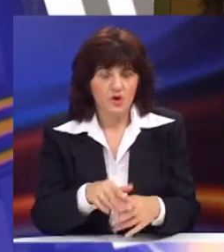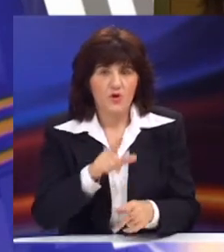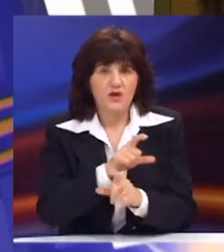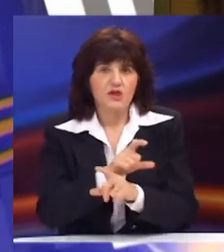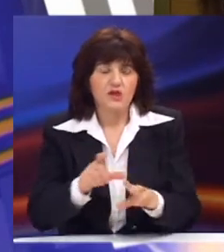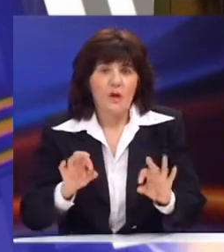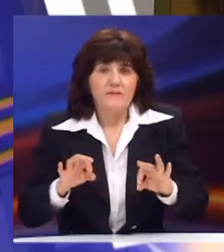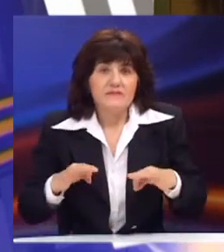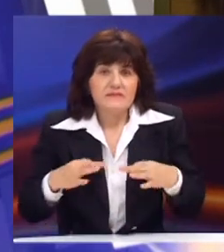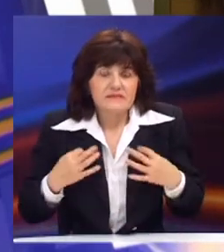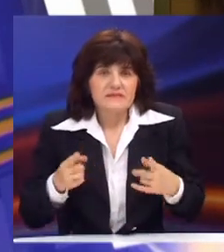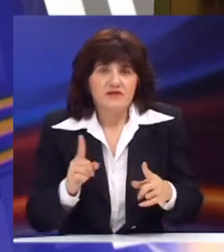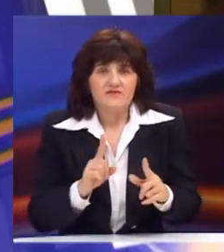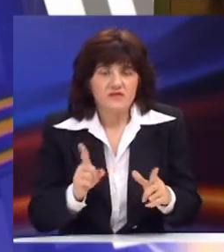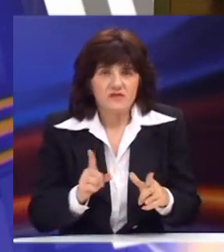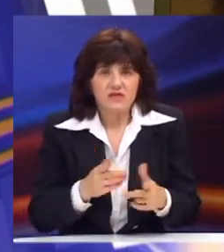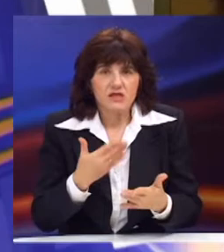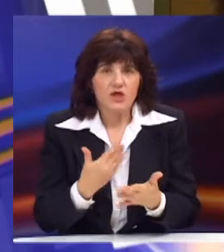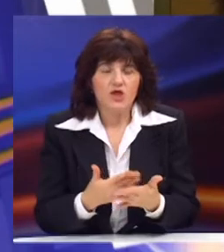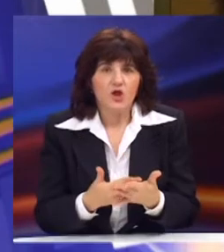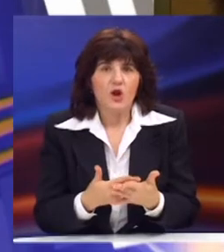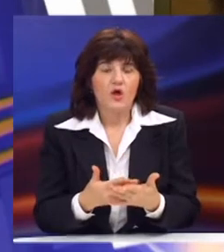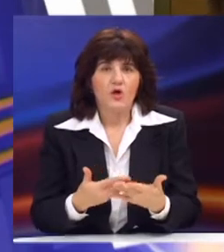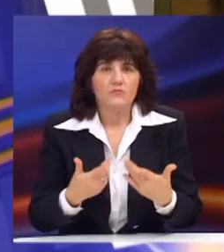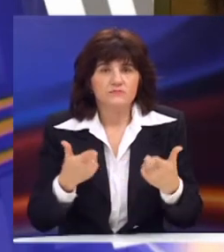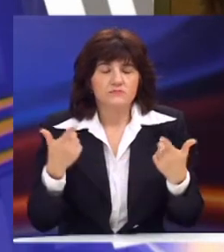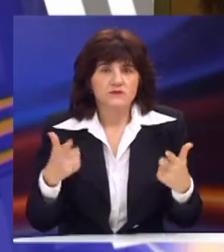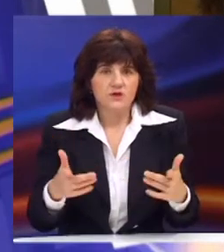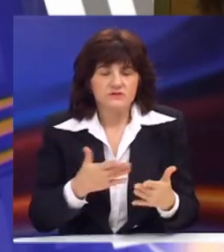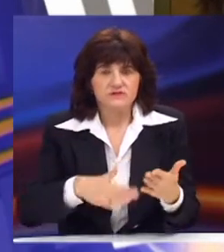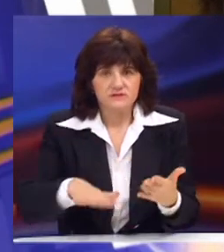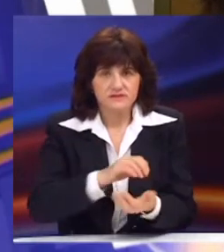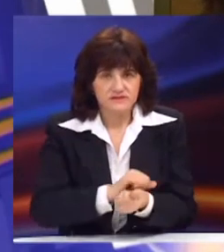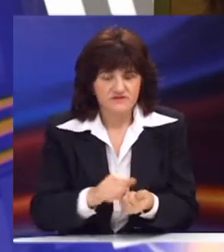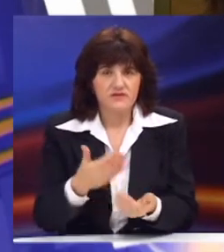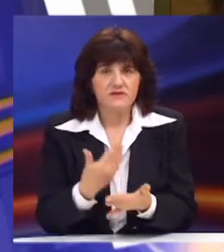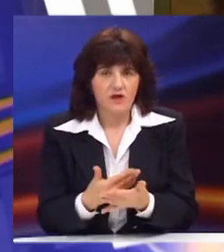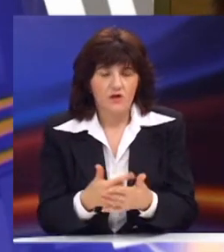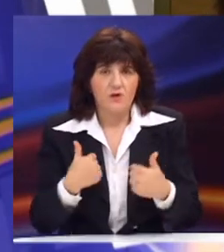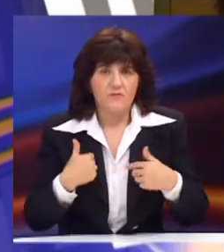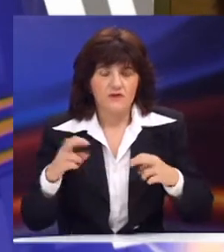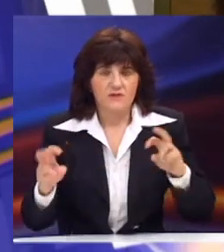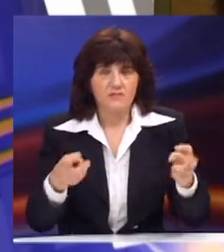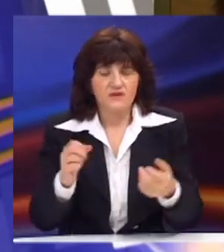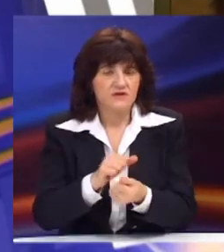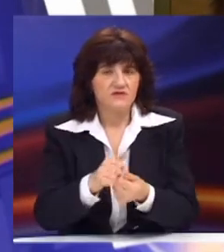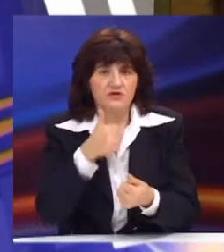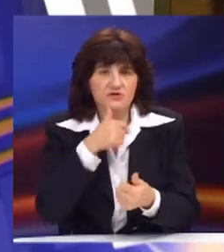što njima dom zdravlja nije zvanično toliko dostupan, pa smo znači,